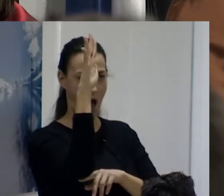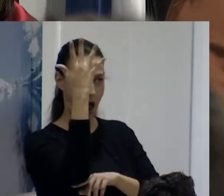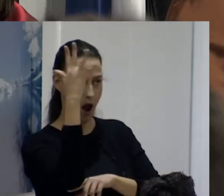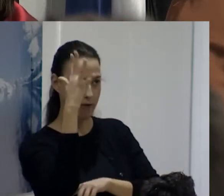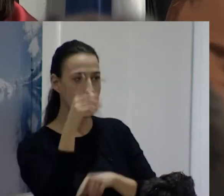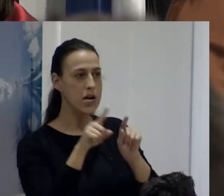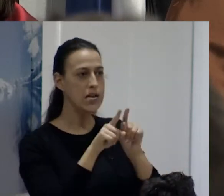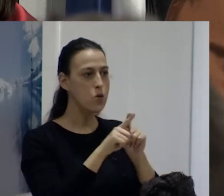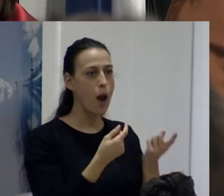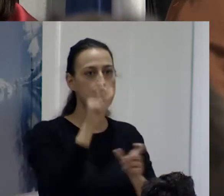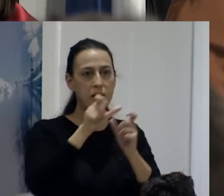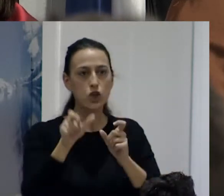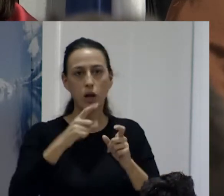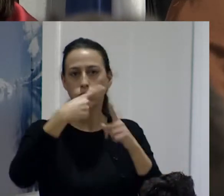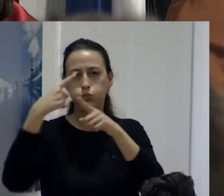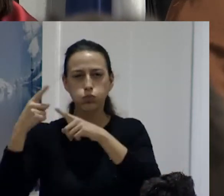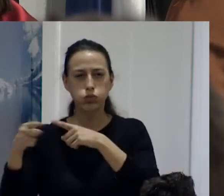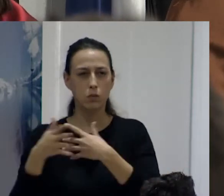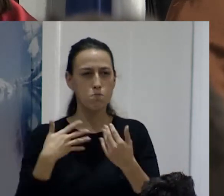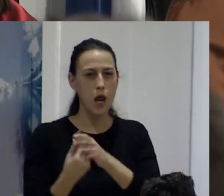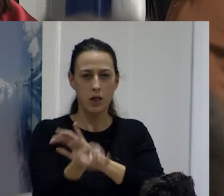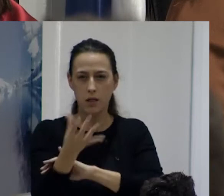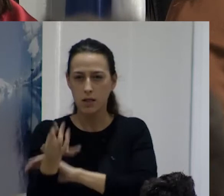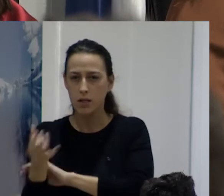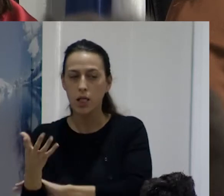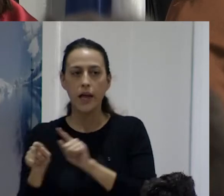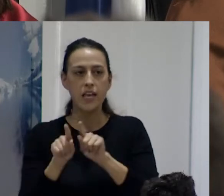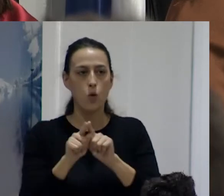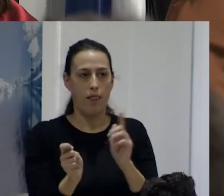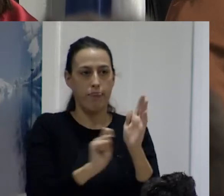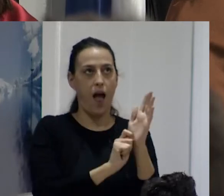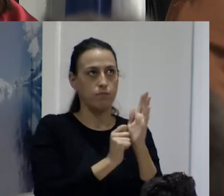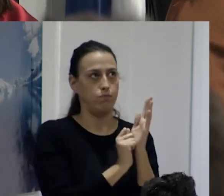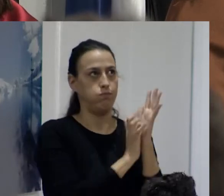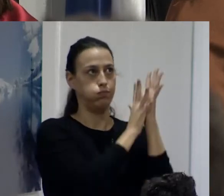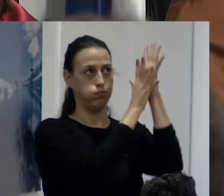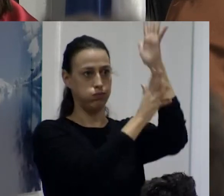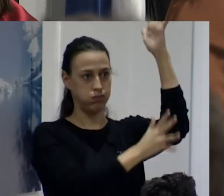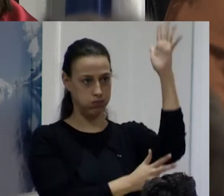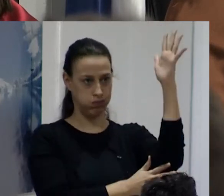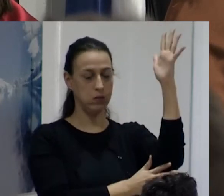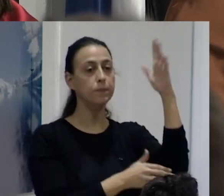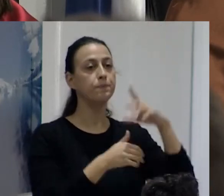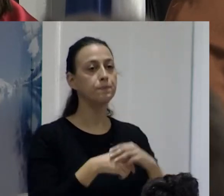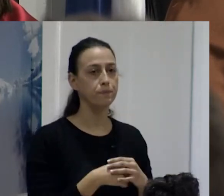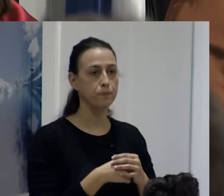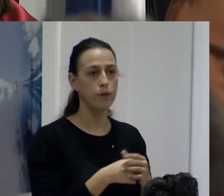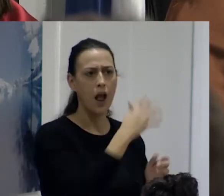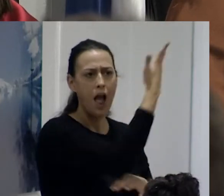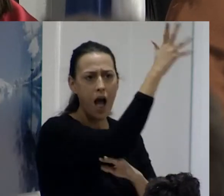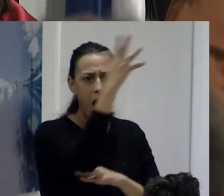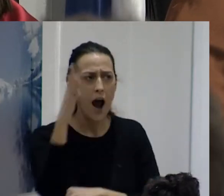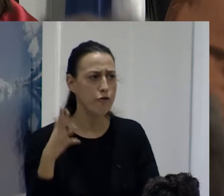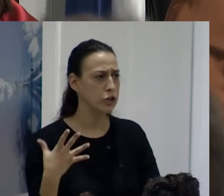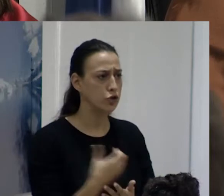les obres dels artistes que tracen les seues pròpies genealogies. Tots els arbres, com